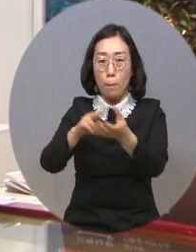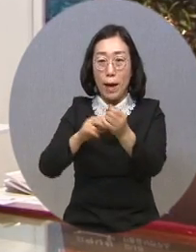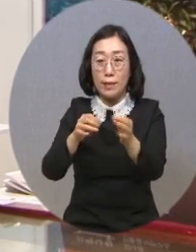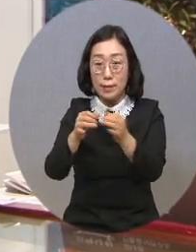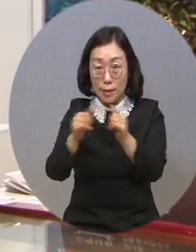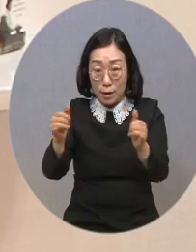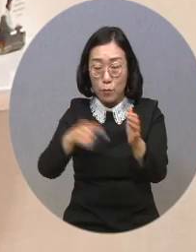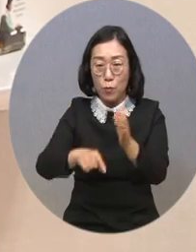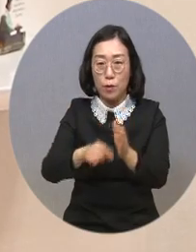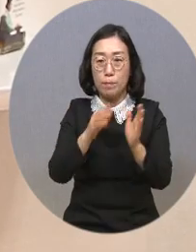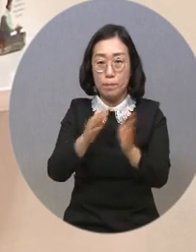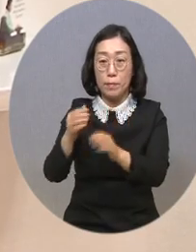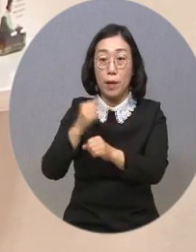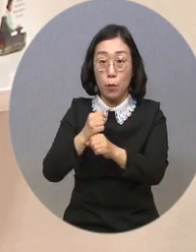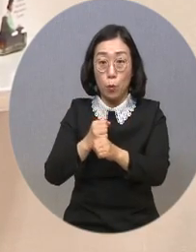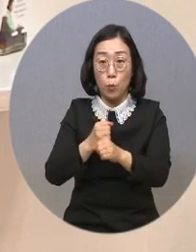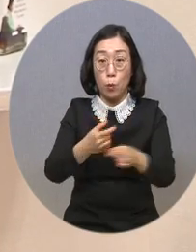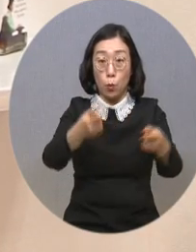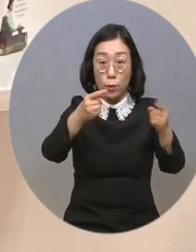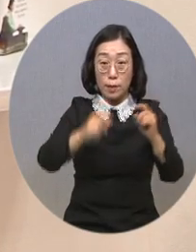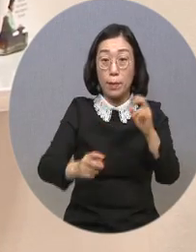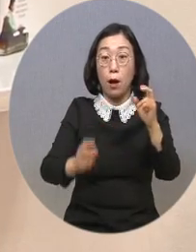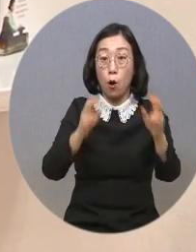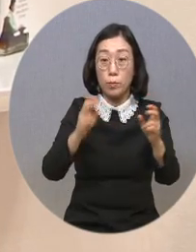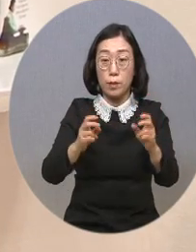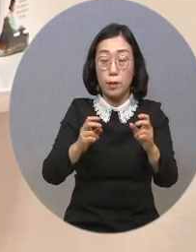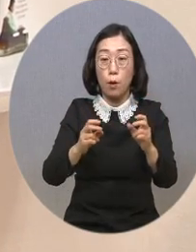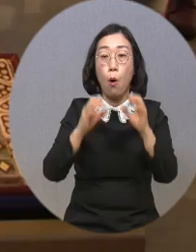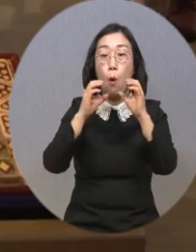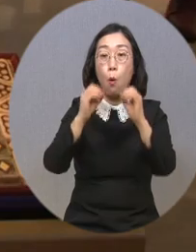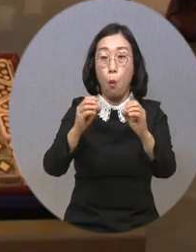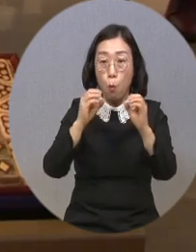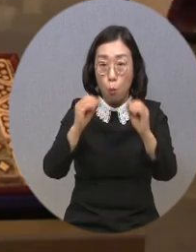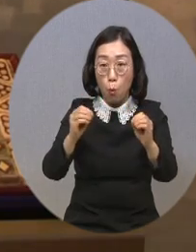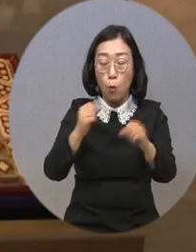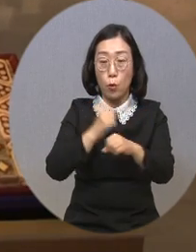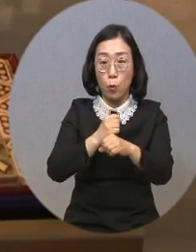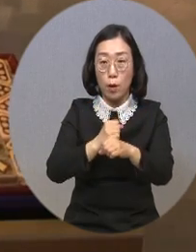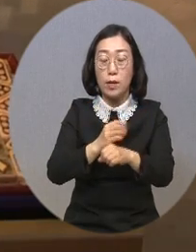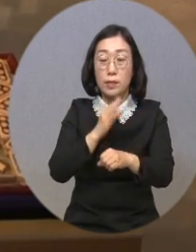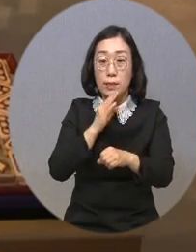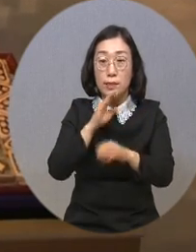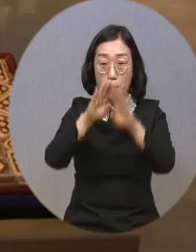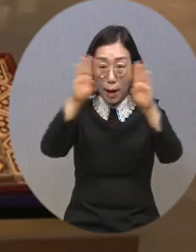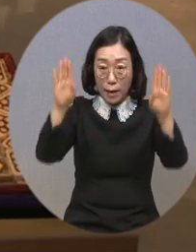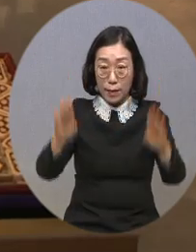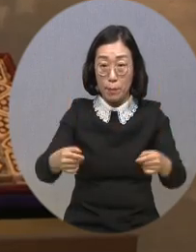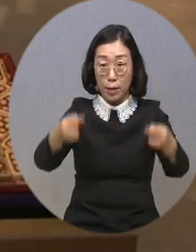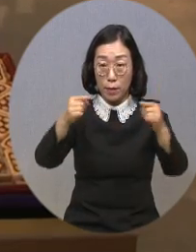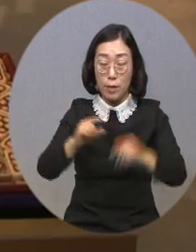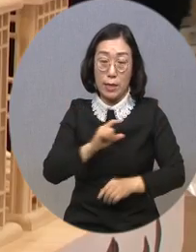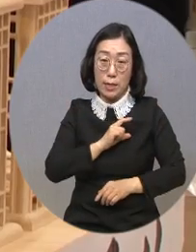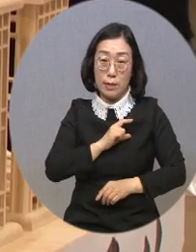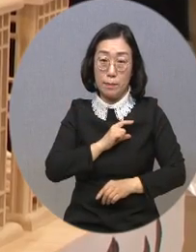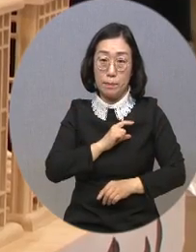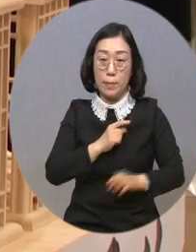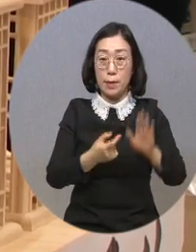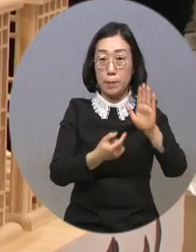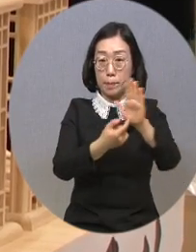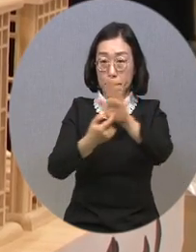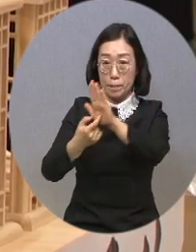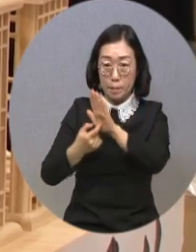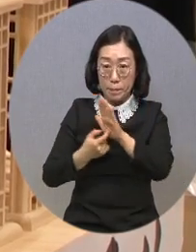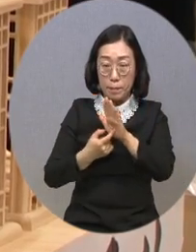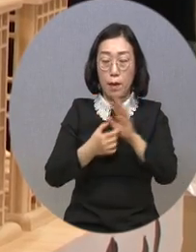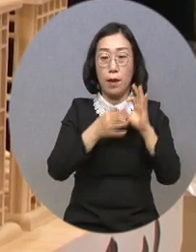구축해왔고, 또 참가 업체에게는 직접 홍보 효과와 마케팅, 박람회 참가를 통한 지속 가능한 브랜드 가치를